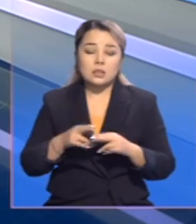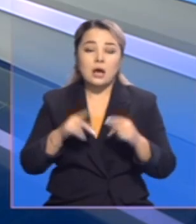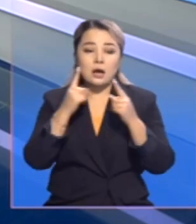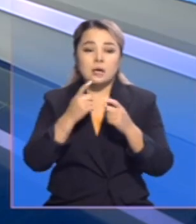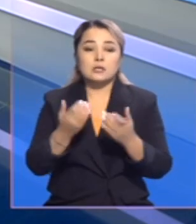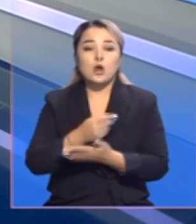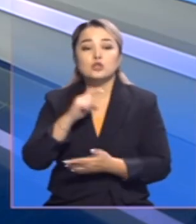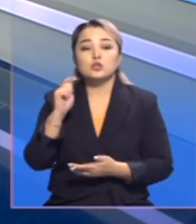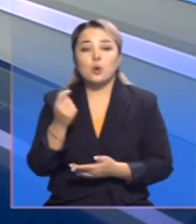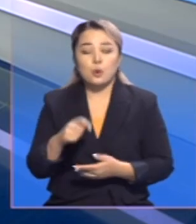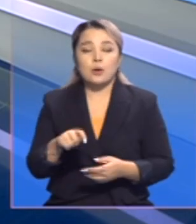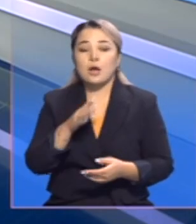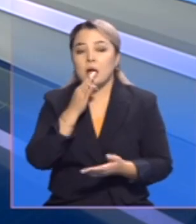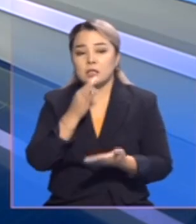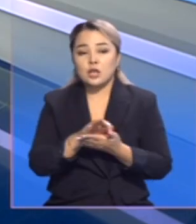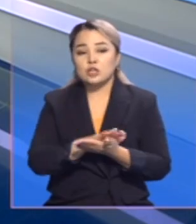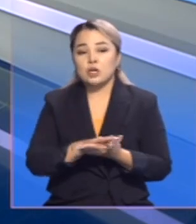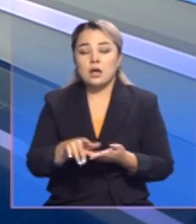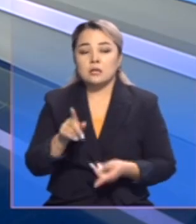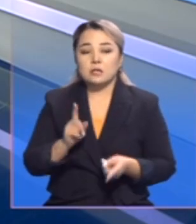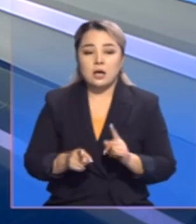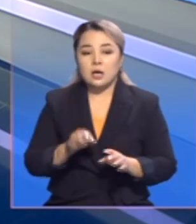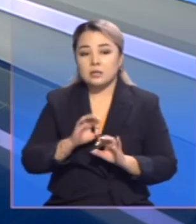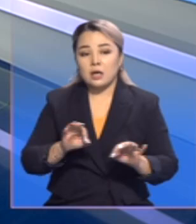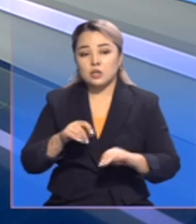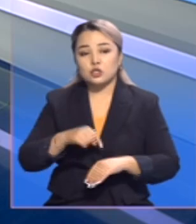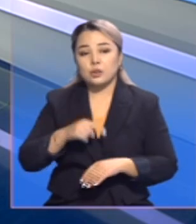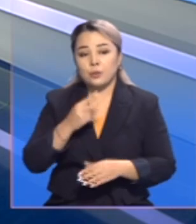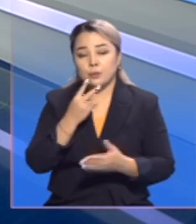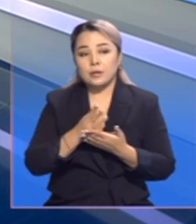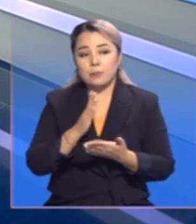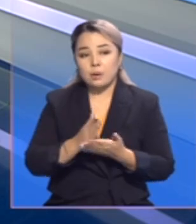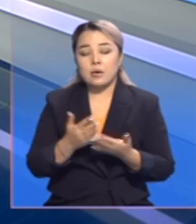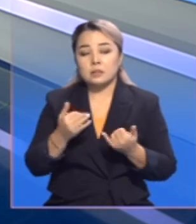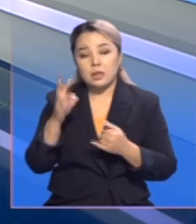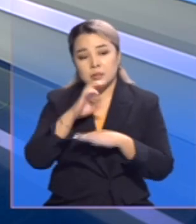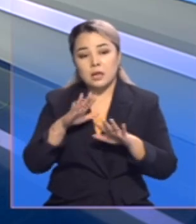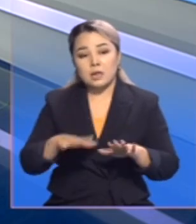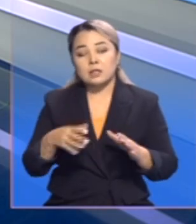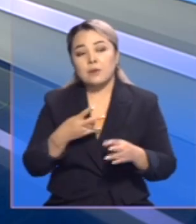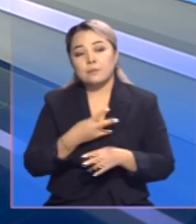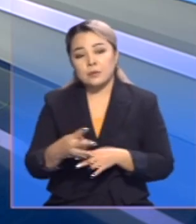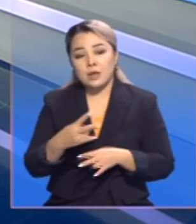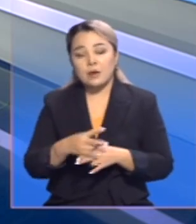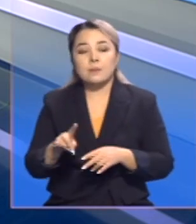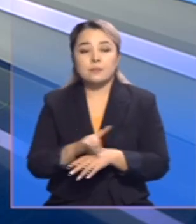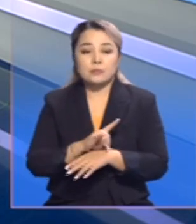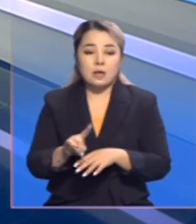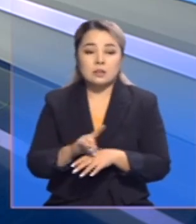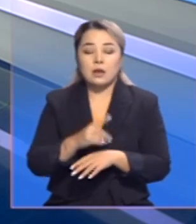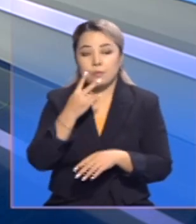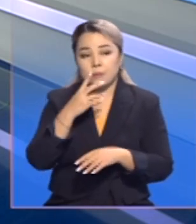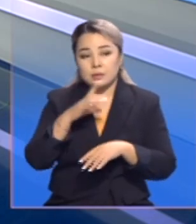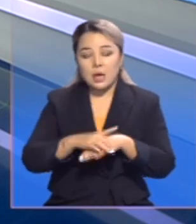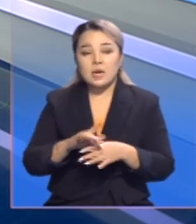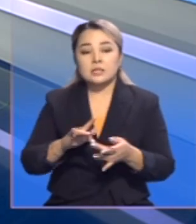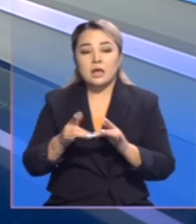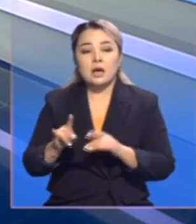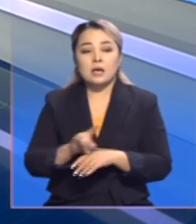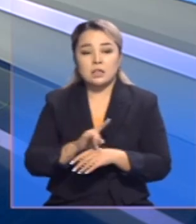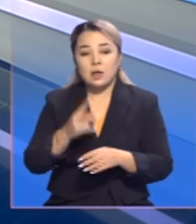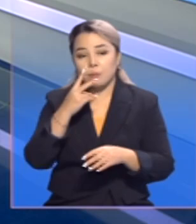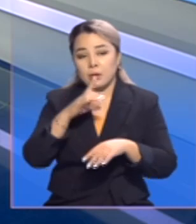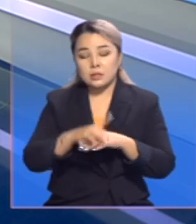ақпараттық соғыс аңыздан ақиқатқа айналып жатқанын сезіне бастадық. Ел ішіне іріткі салатын фейктері бір бөлек, интернет